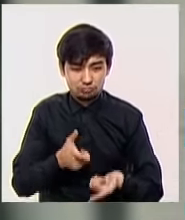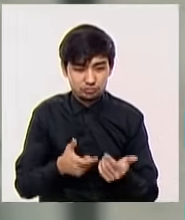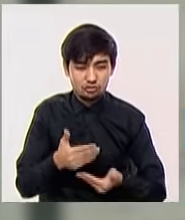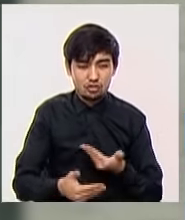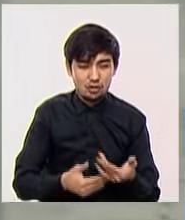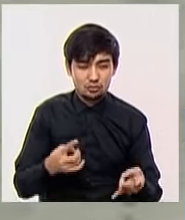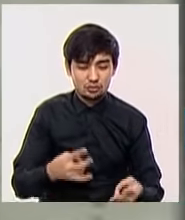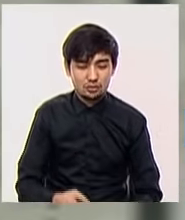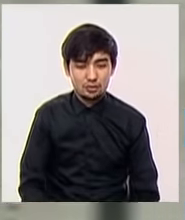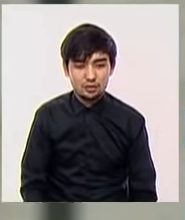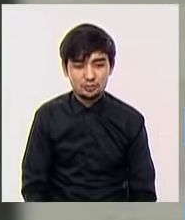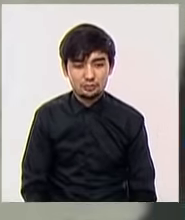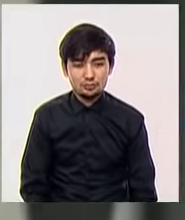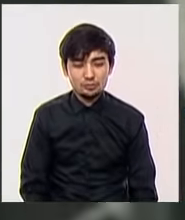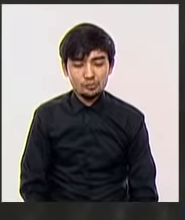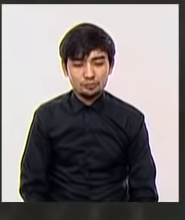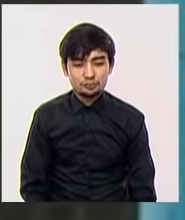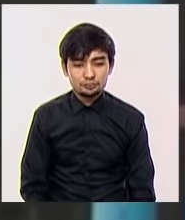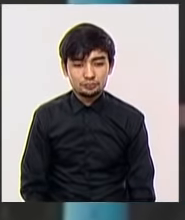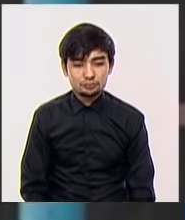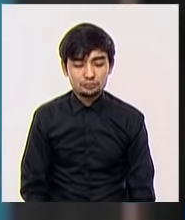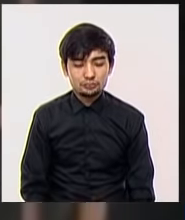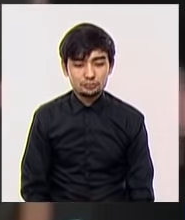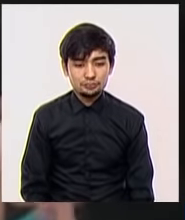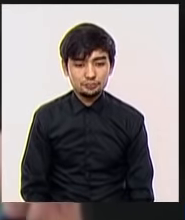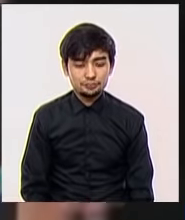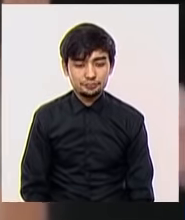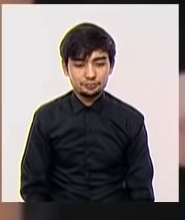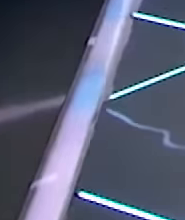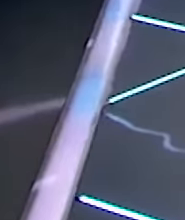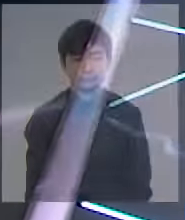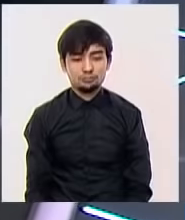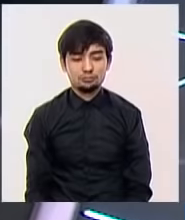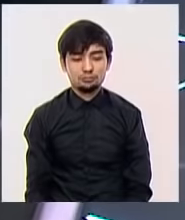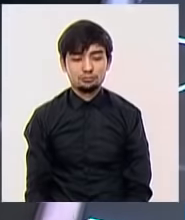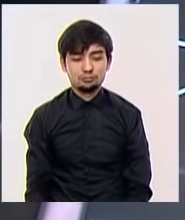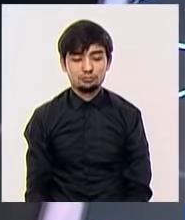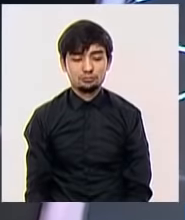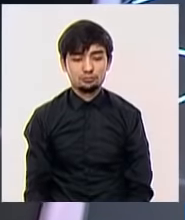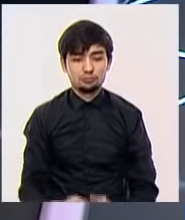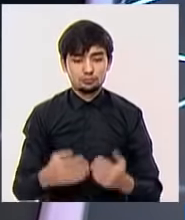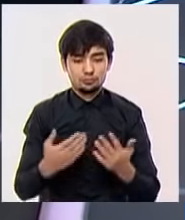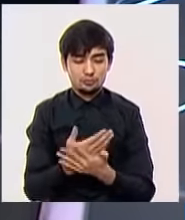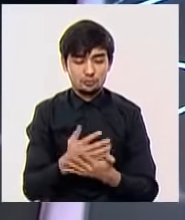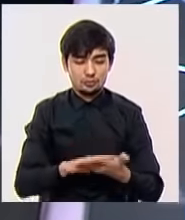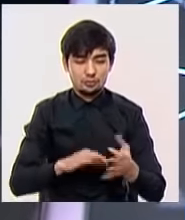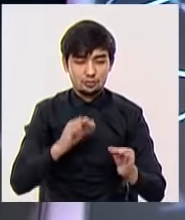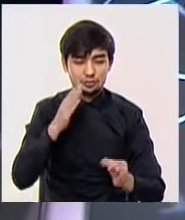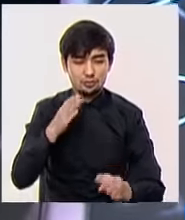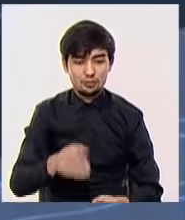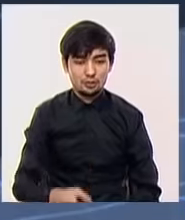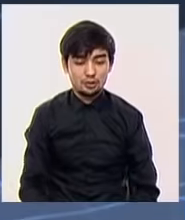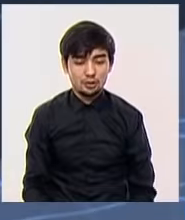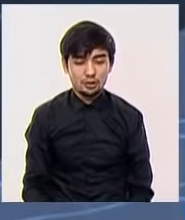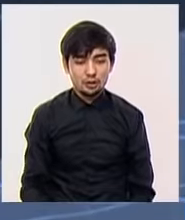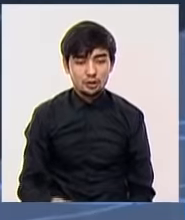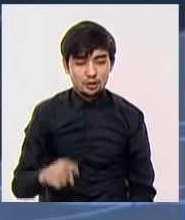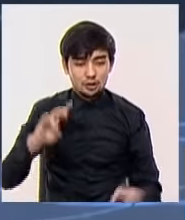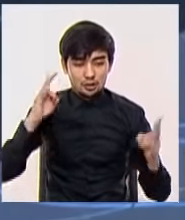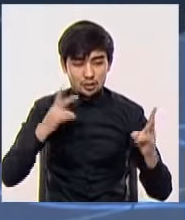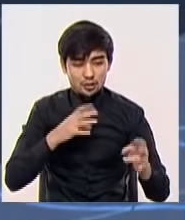нургали сабитов лад шишку информбюро алматы новости информбюро в эфире продолжаем выпуск стали